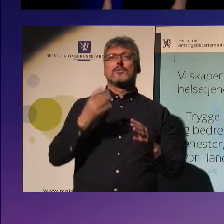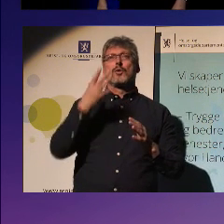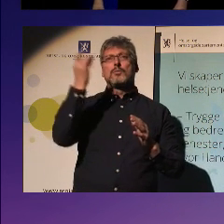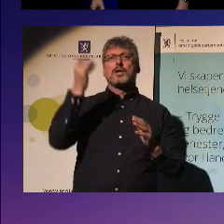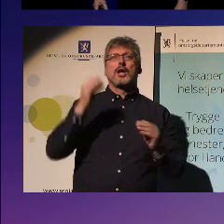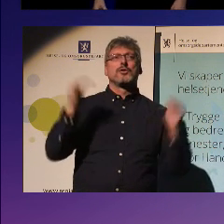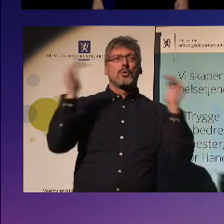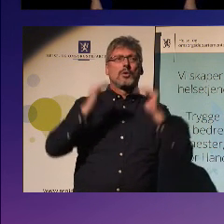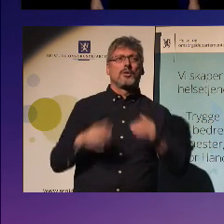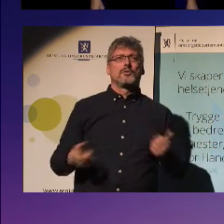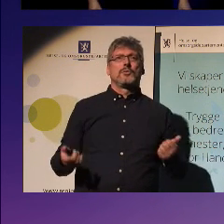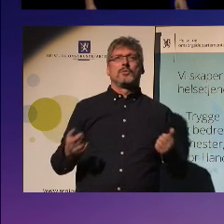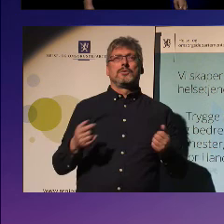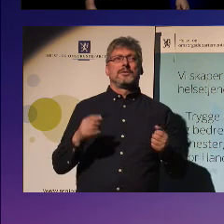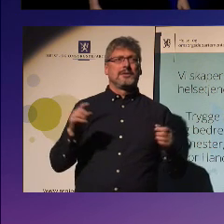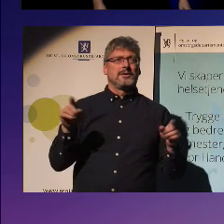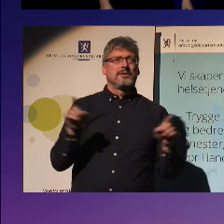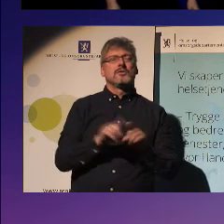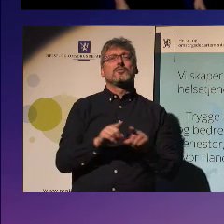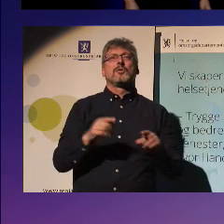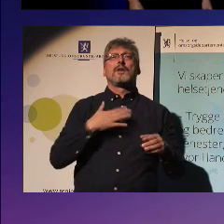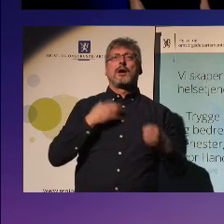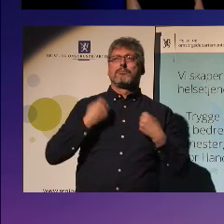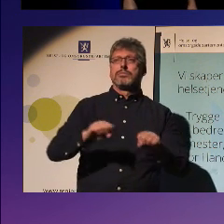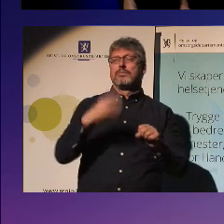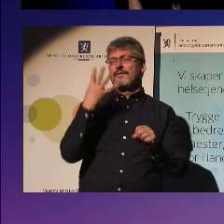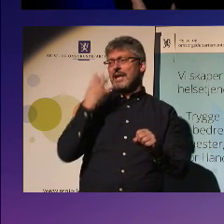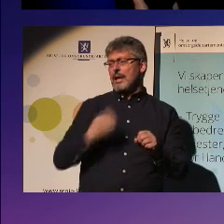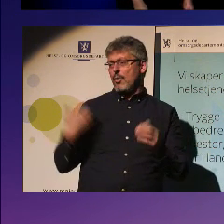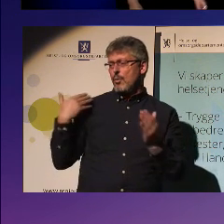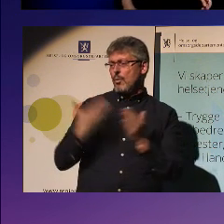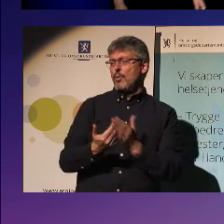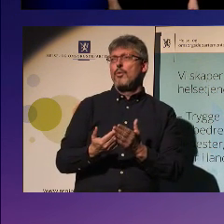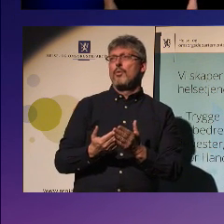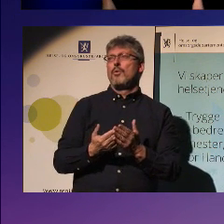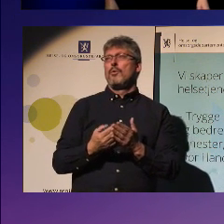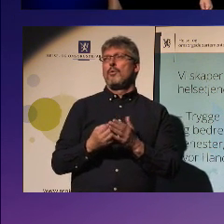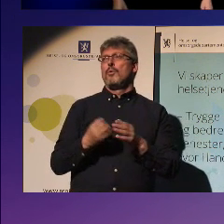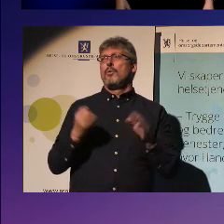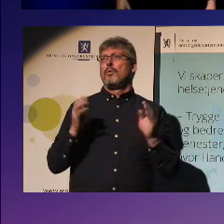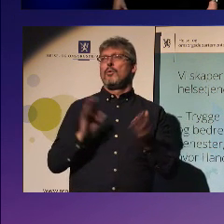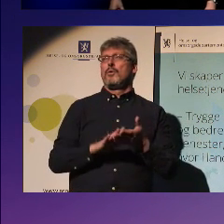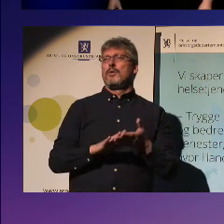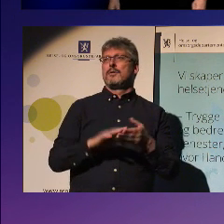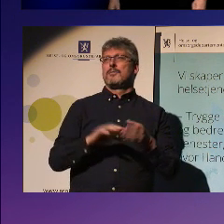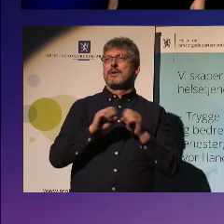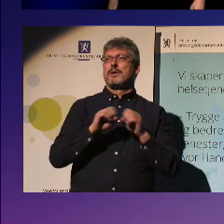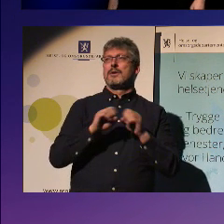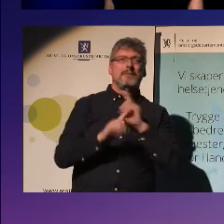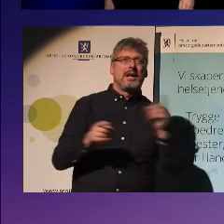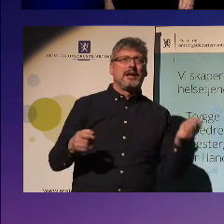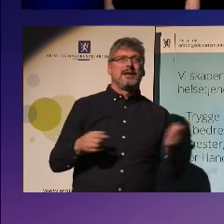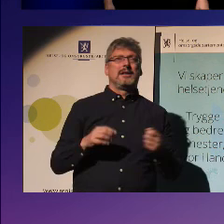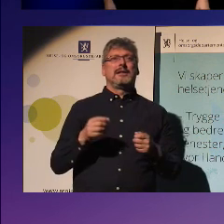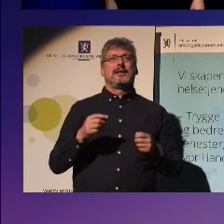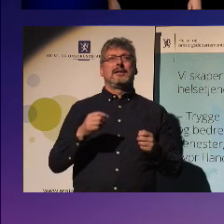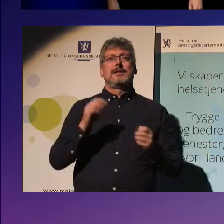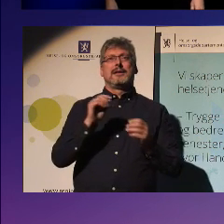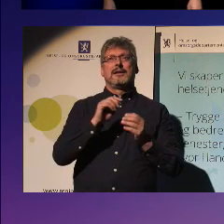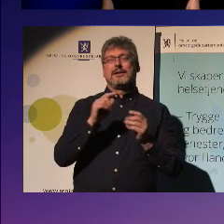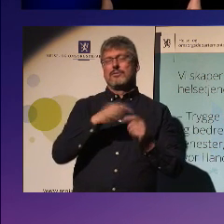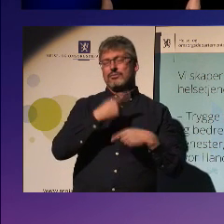kompetanseorganisasjon, vi altså kom-ut-organisasjon, så vi har holdt på I 4 år nå med bredding av elektroniske meldinger, kjernejournal og så